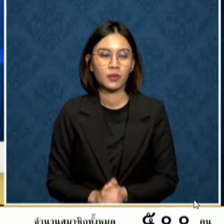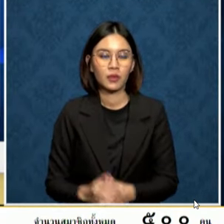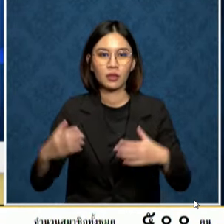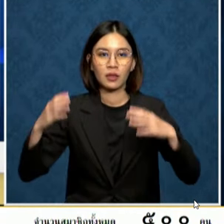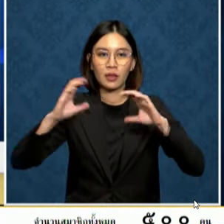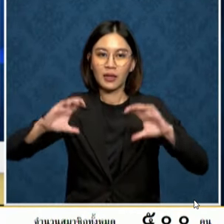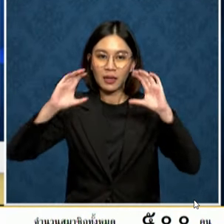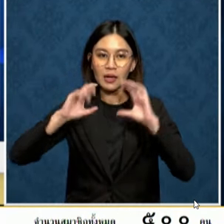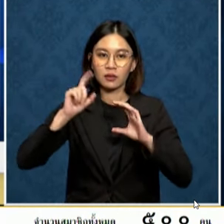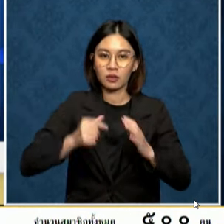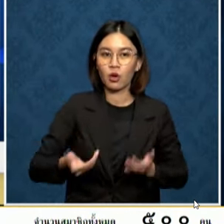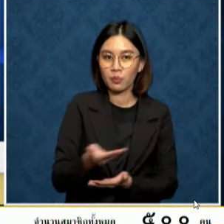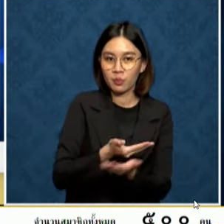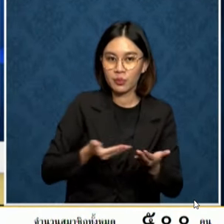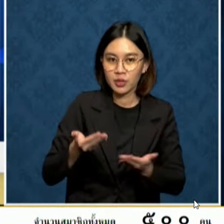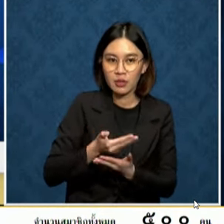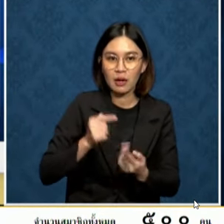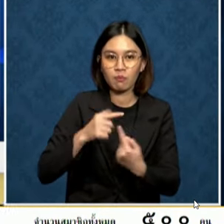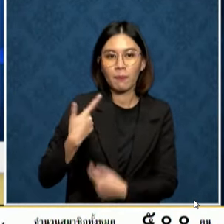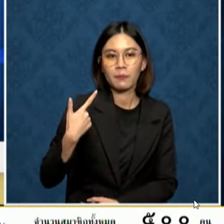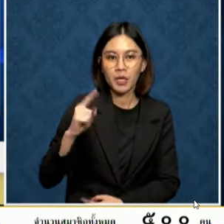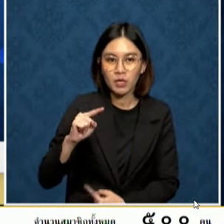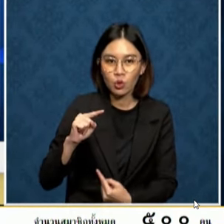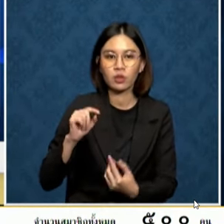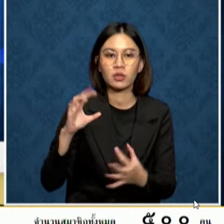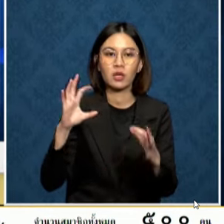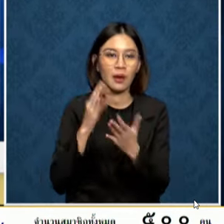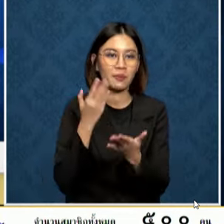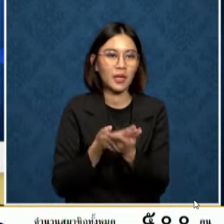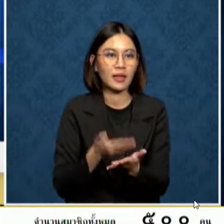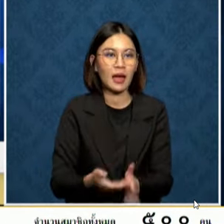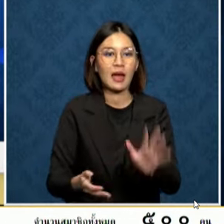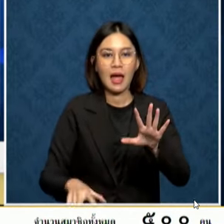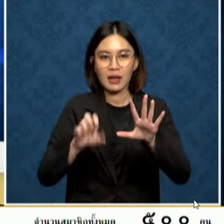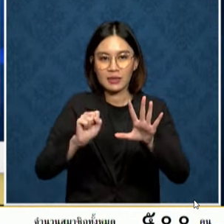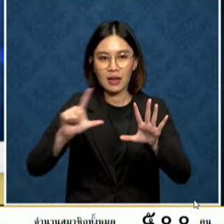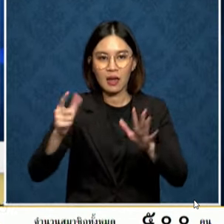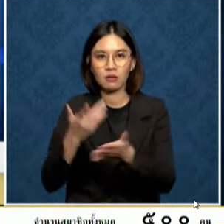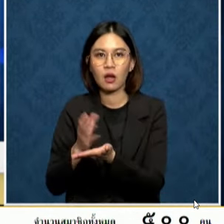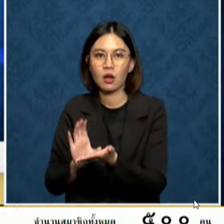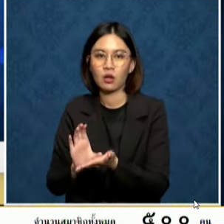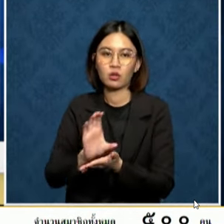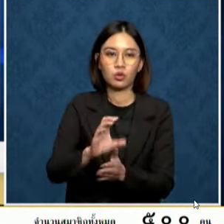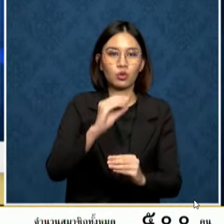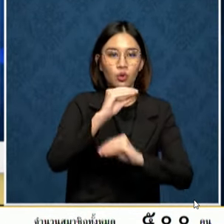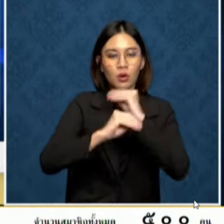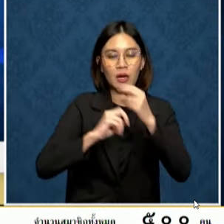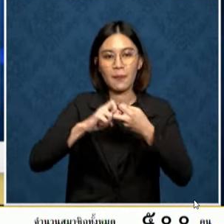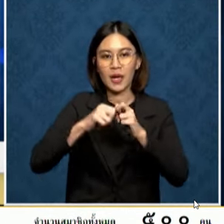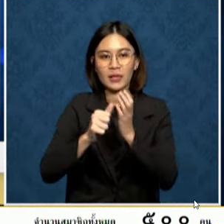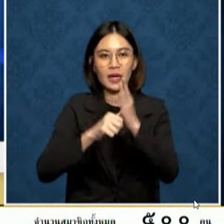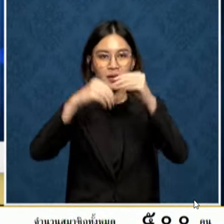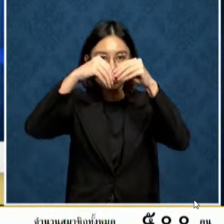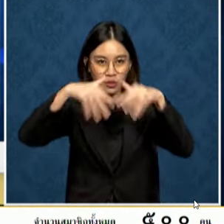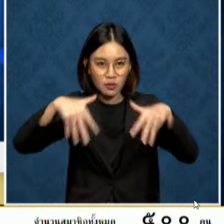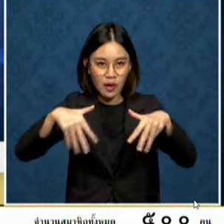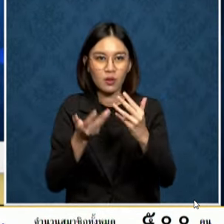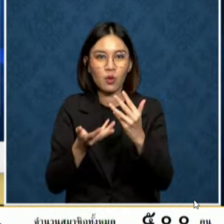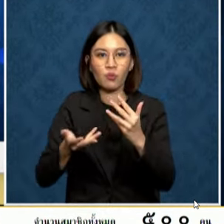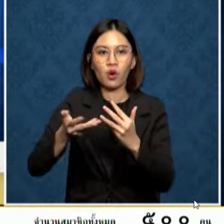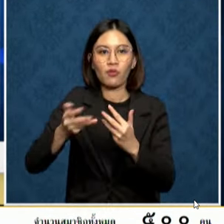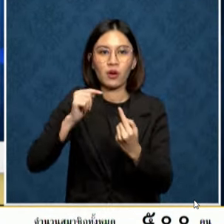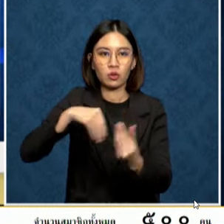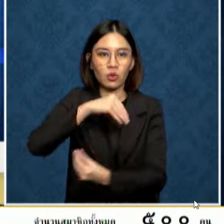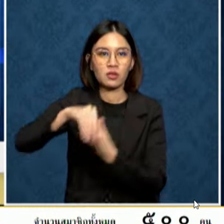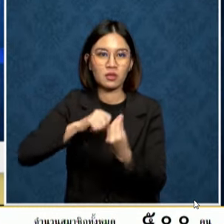ควรจะพิธรณาถึงความคนค่าในการใช้เงิ 500 ล้านไม่ใช่ลงทุนในโครงการที่จะแ้ประหาเชญคงสร้างและยกเหบสัภาพท